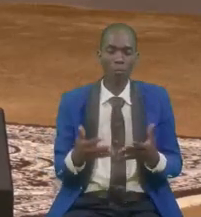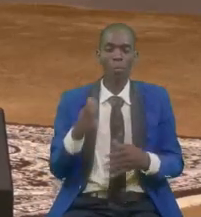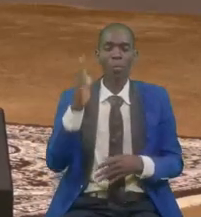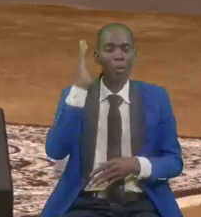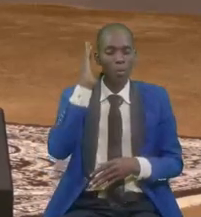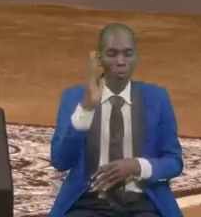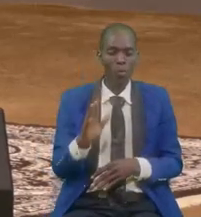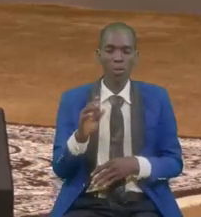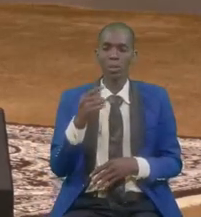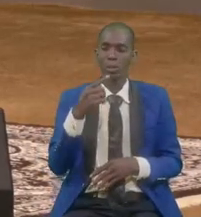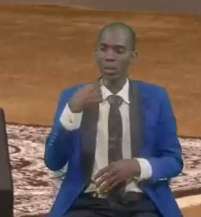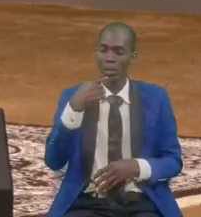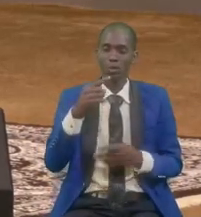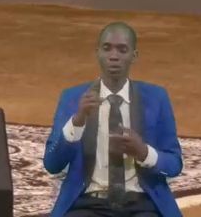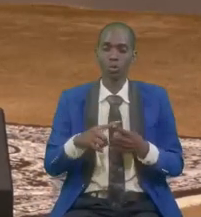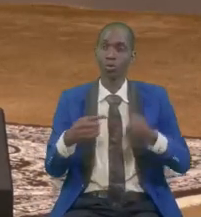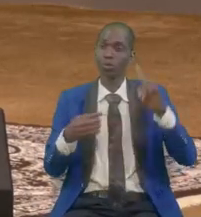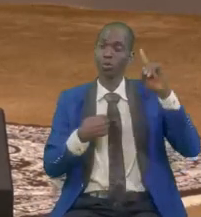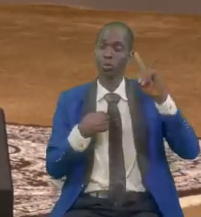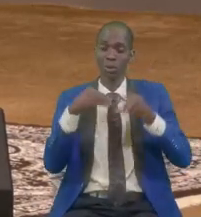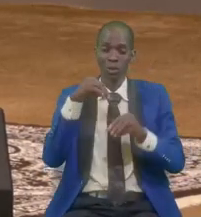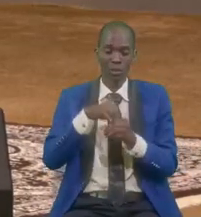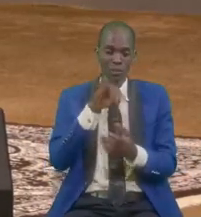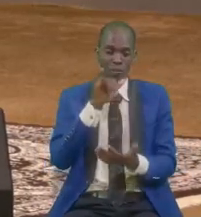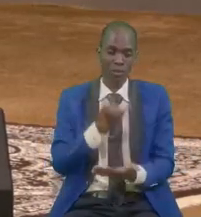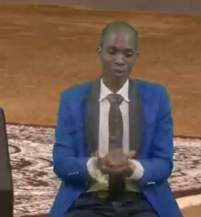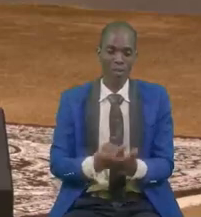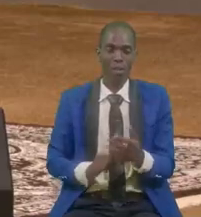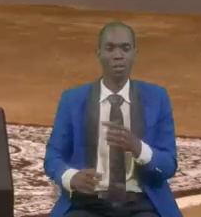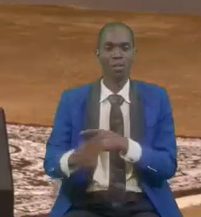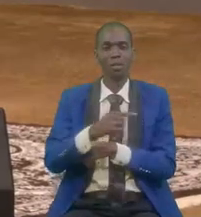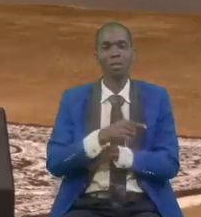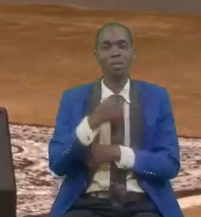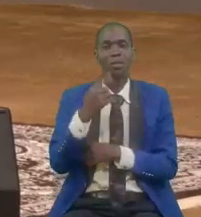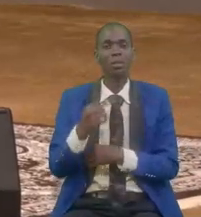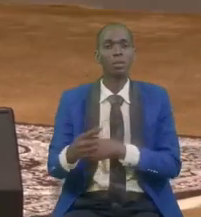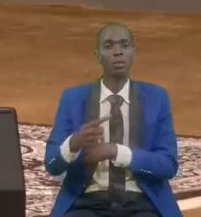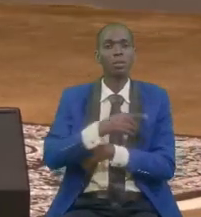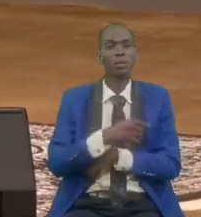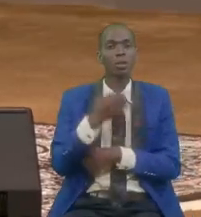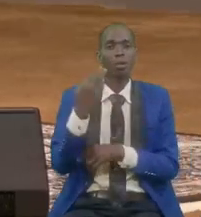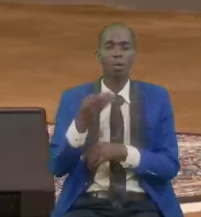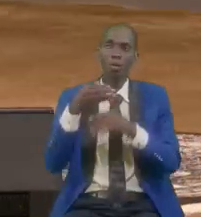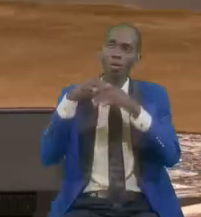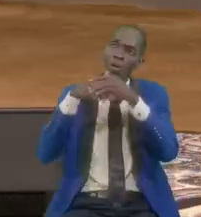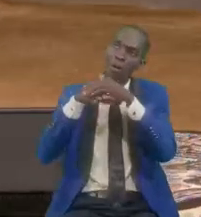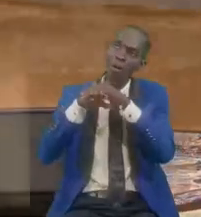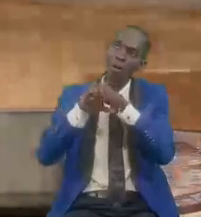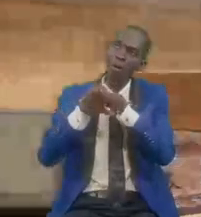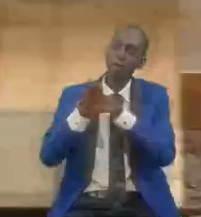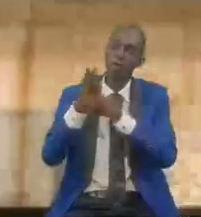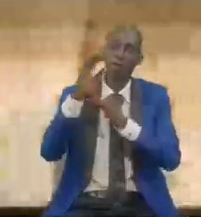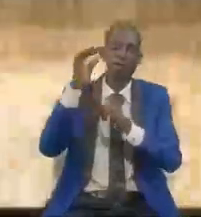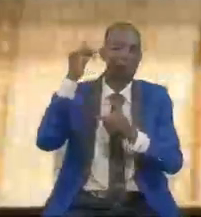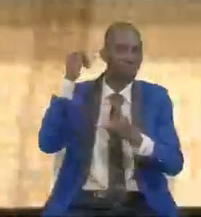me diront en ce jour-là, le jour